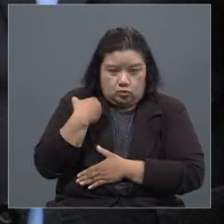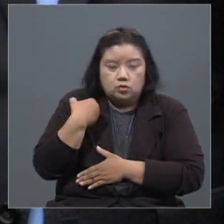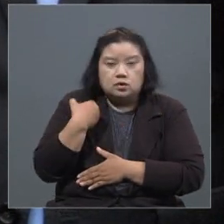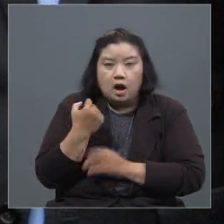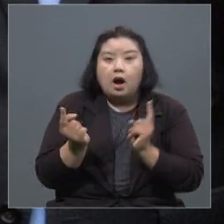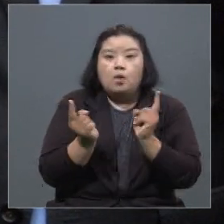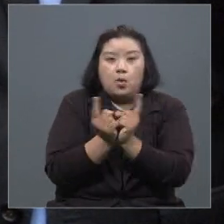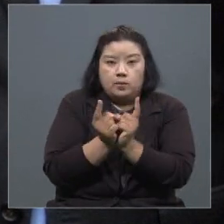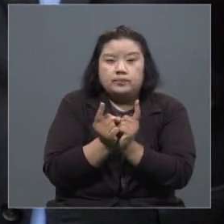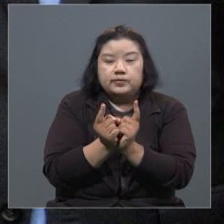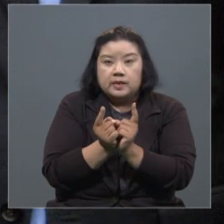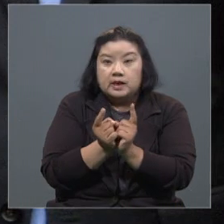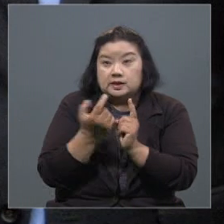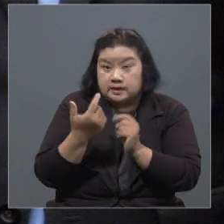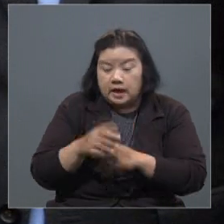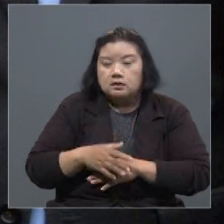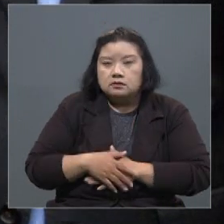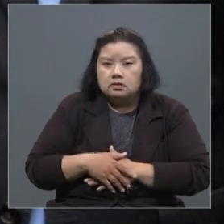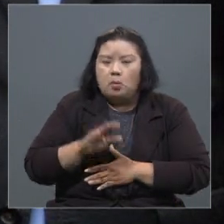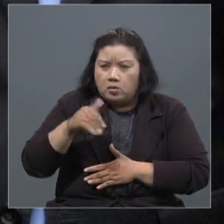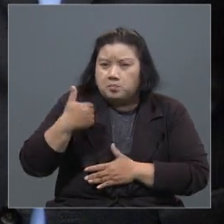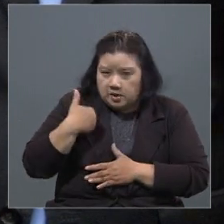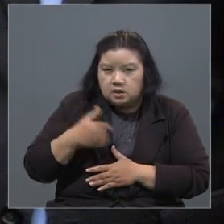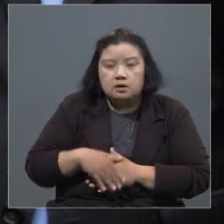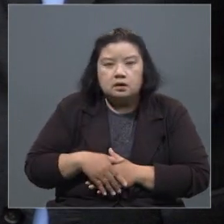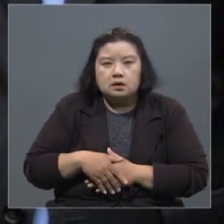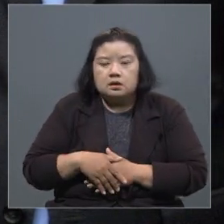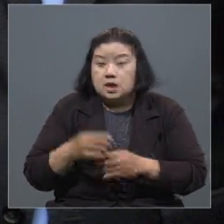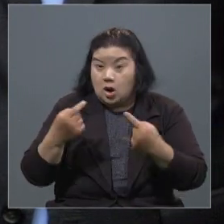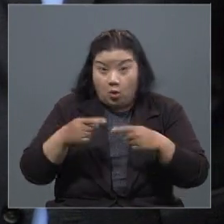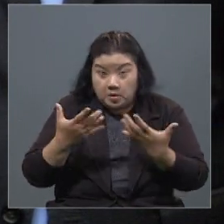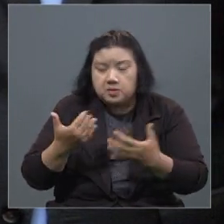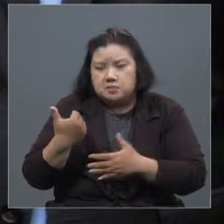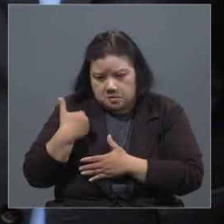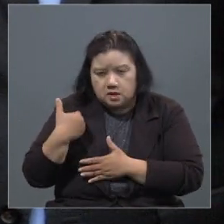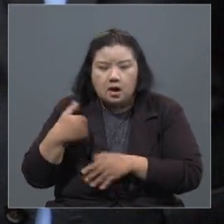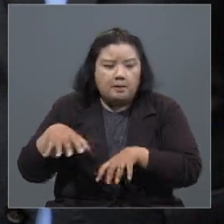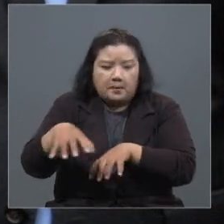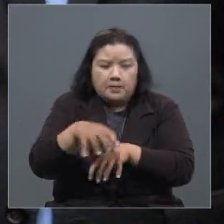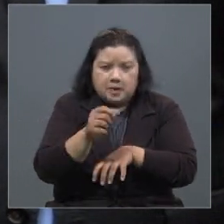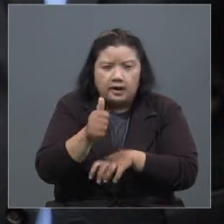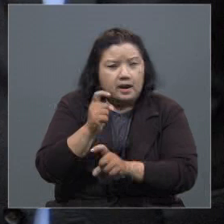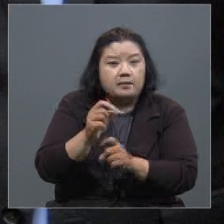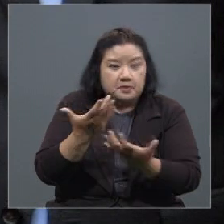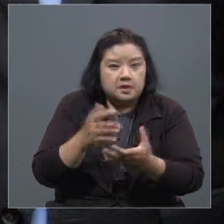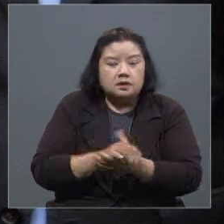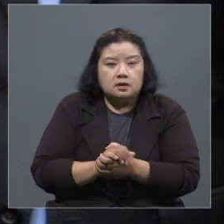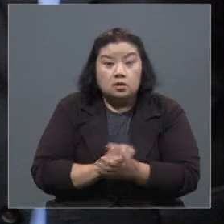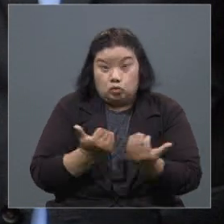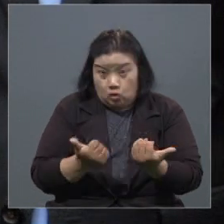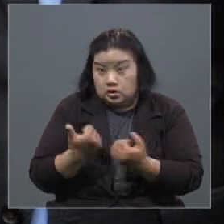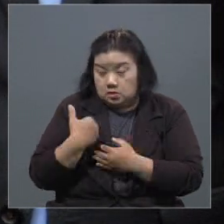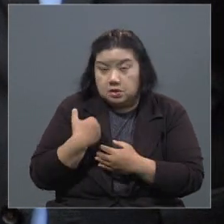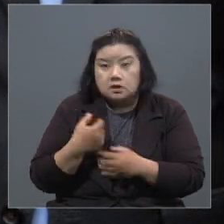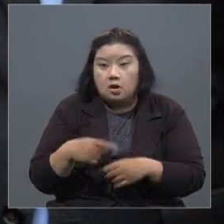าเยี่ยมเยียนรัฐมนตรีท่านก็บอกว่าพื้นที่ปลอดภัยมีเยอะเราก็ค่อยๆทำแผนผังมาจริงๆเราก็ส่งไปได้ครับในเมื่อข้อ